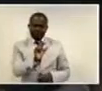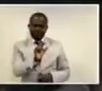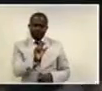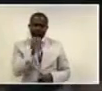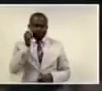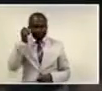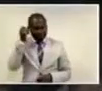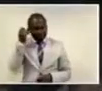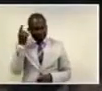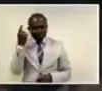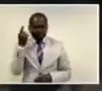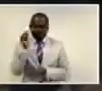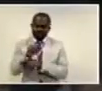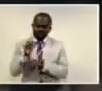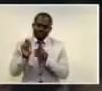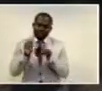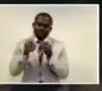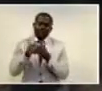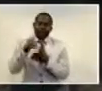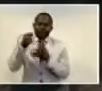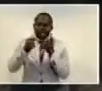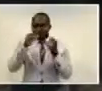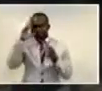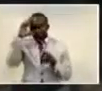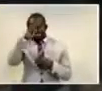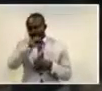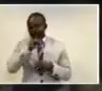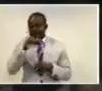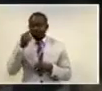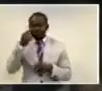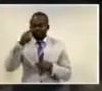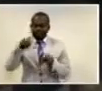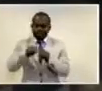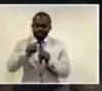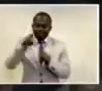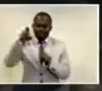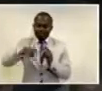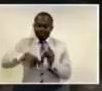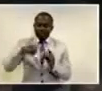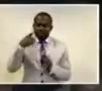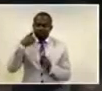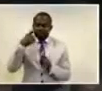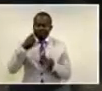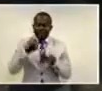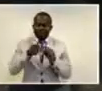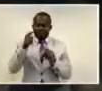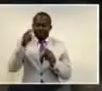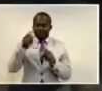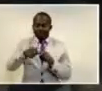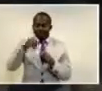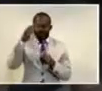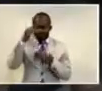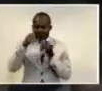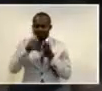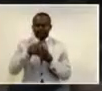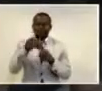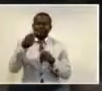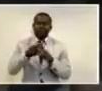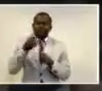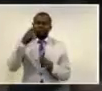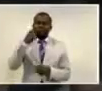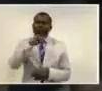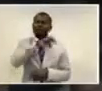ubwo wahenze abantu ibintu byabuze ntibabibona nk'uko wari ukwiye kubibaha ariko wowe kubera ko witwa ngo wabonye